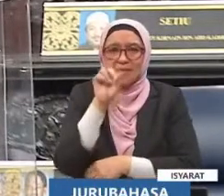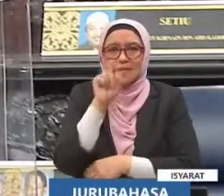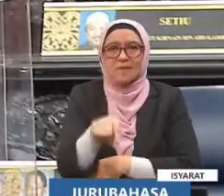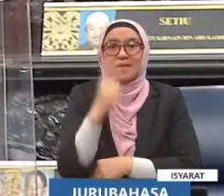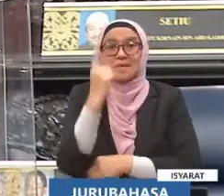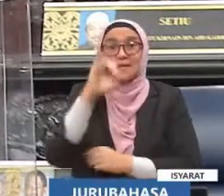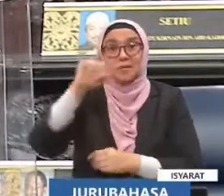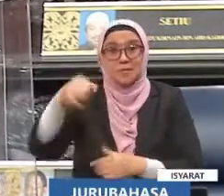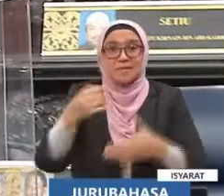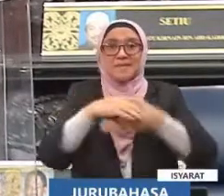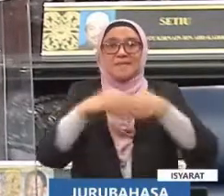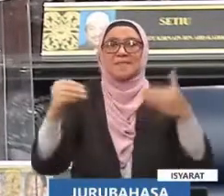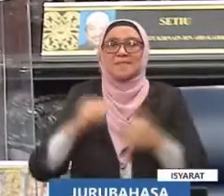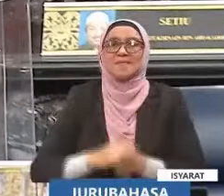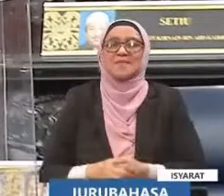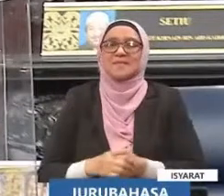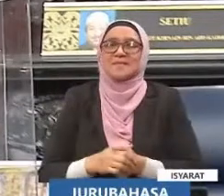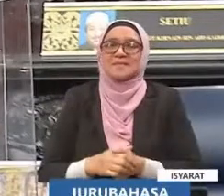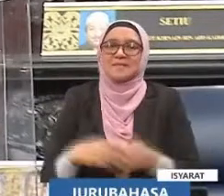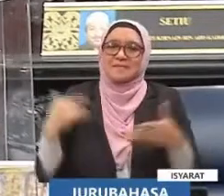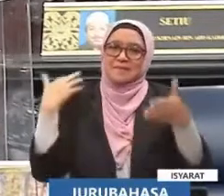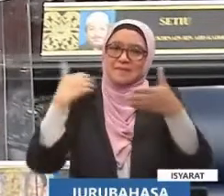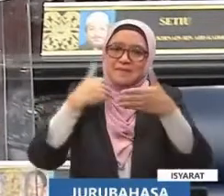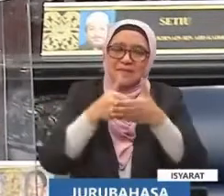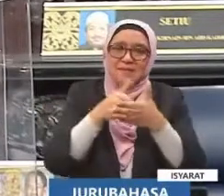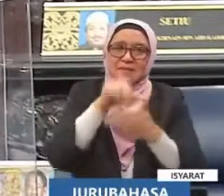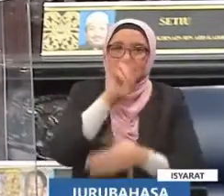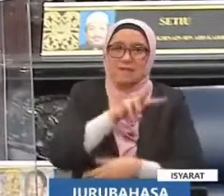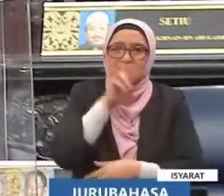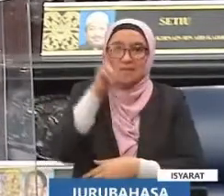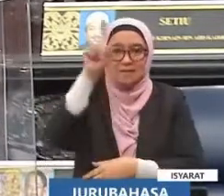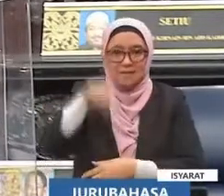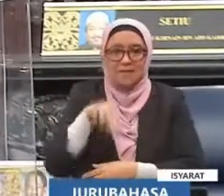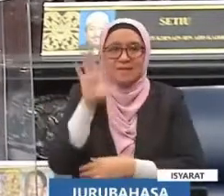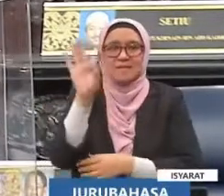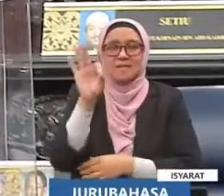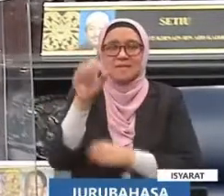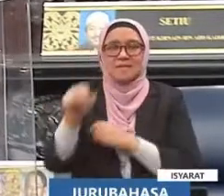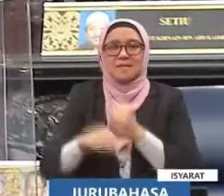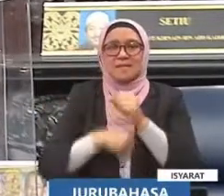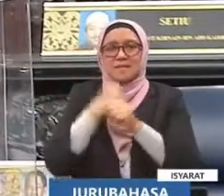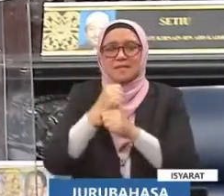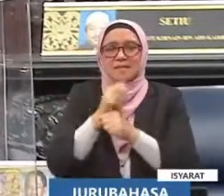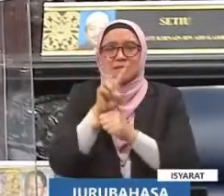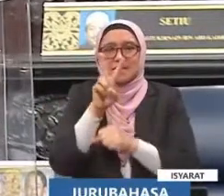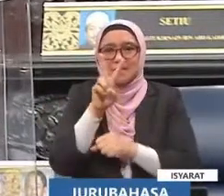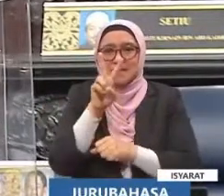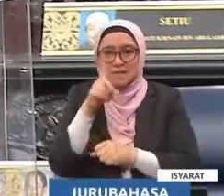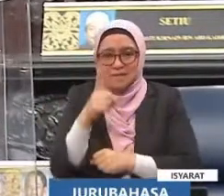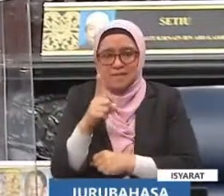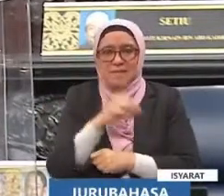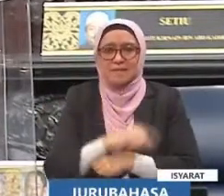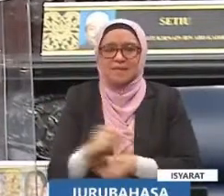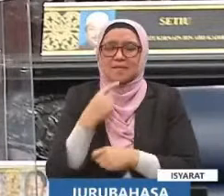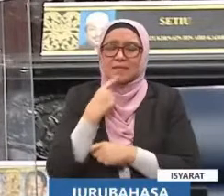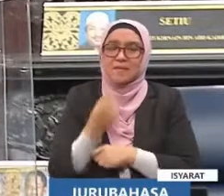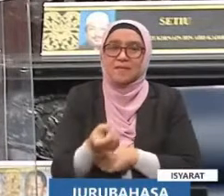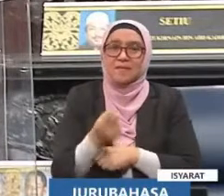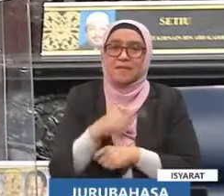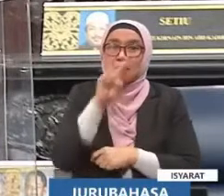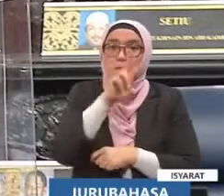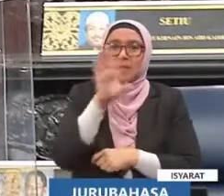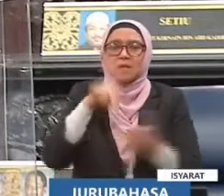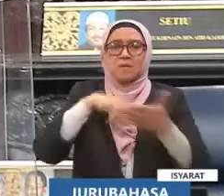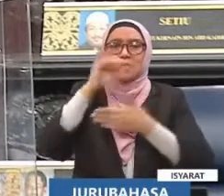Rp1000000 sehingga 22 Sep 21 sebanyak 29 Project telah siap di